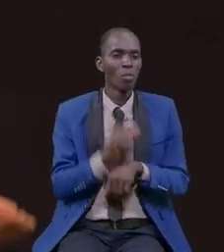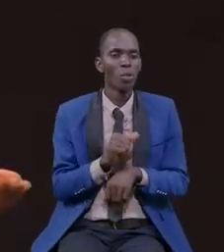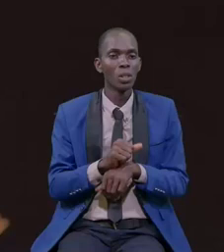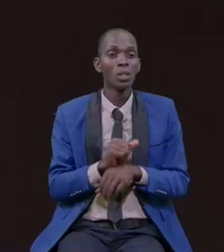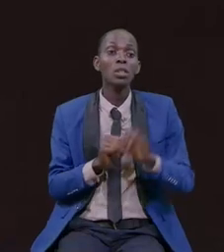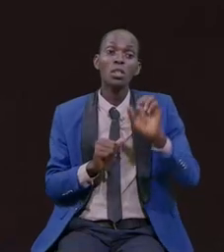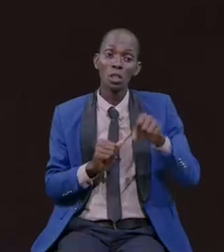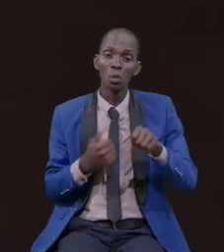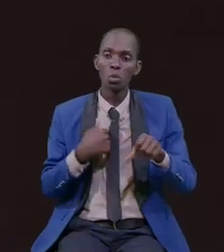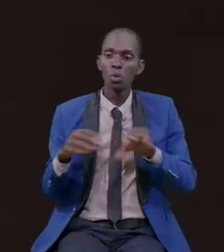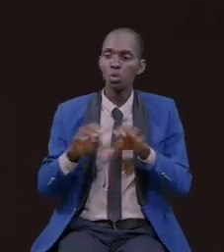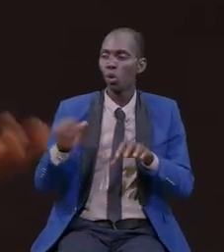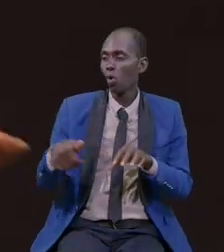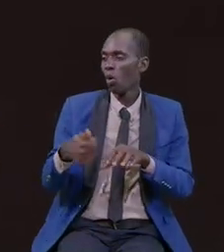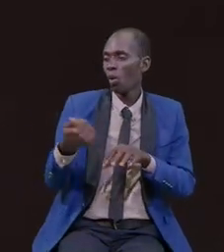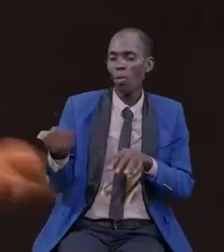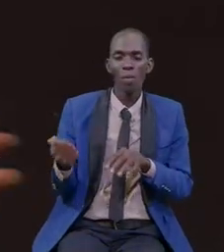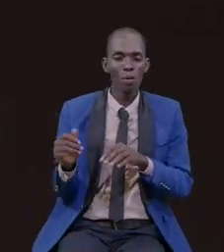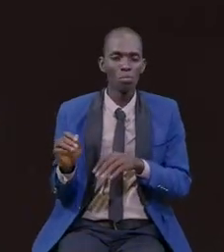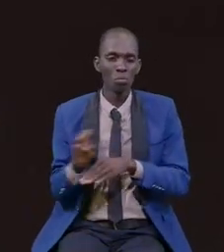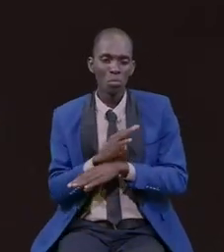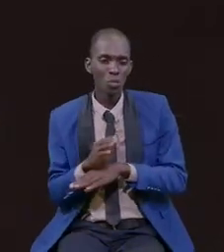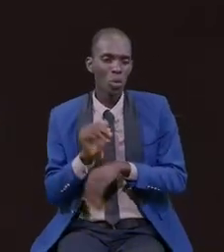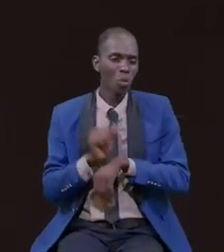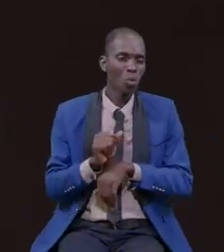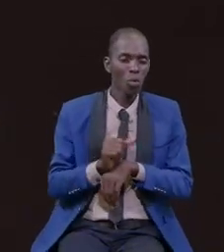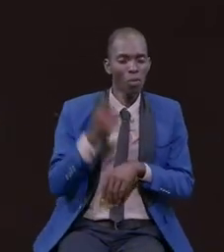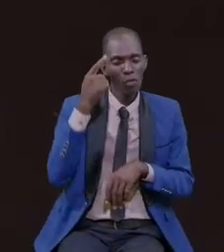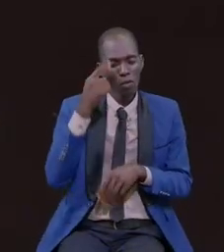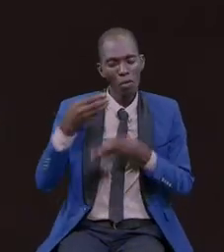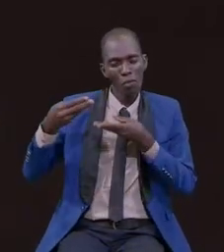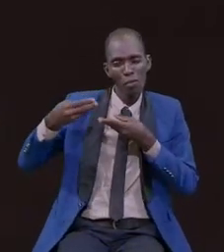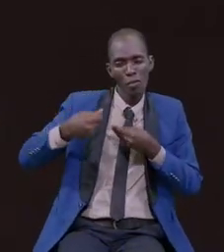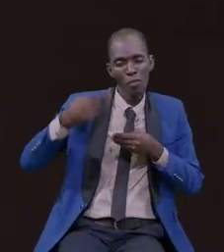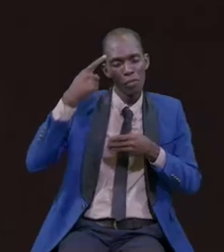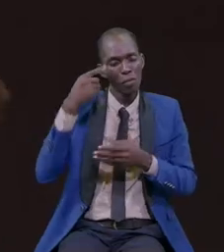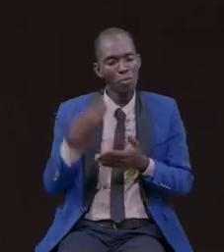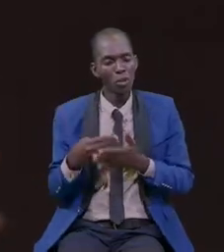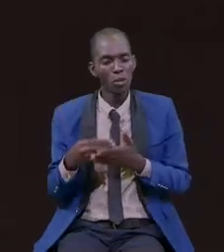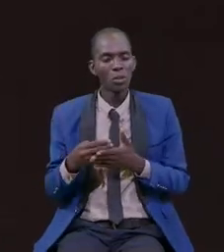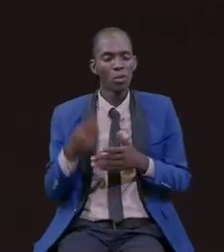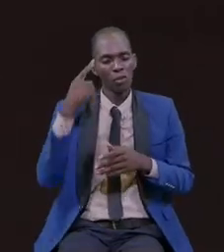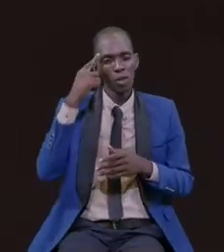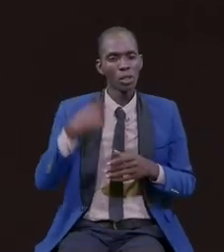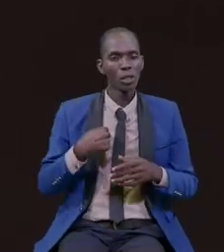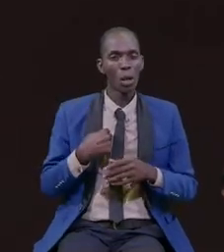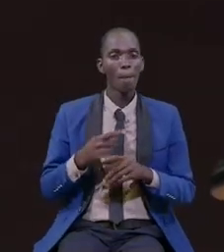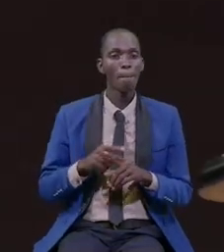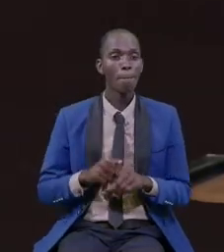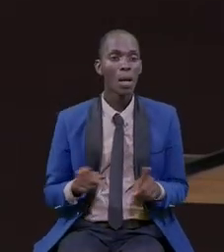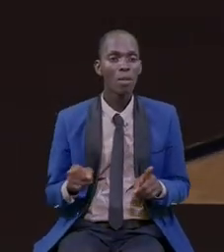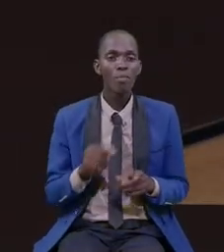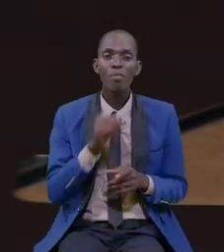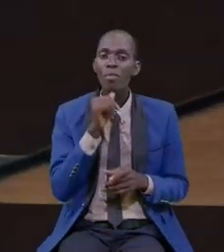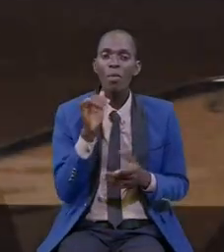de nous nourrir et si nous avons la nourriture et l'habillement cela doit n être suffisant ce n'est pas que somement de courir